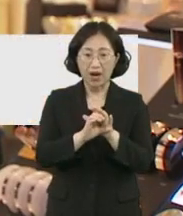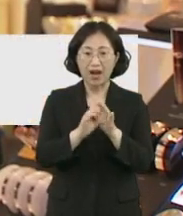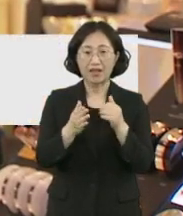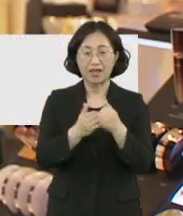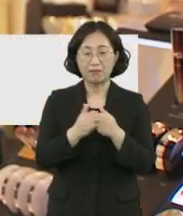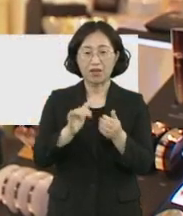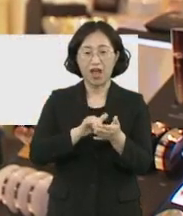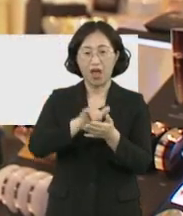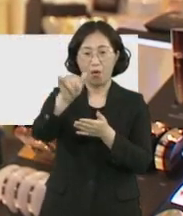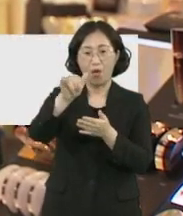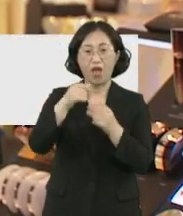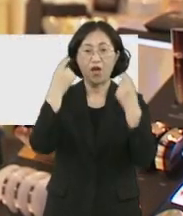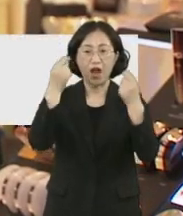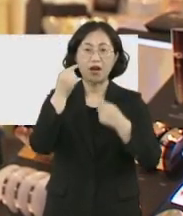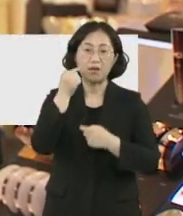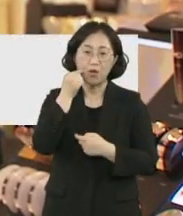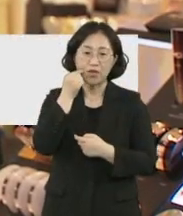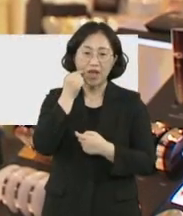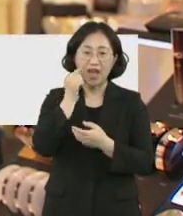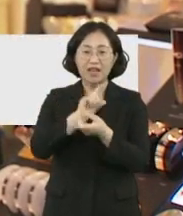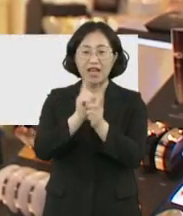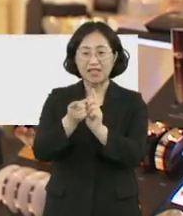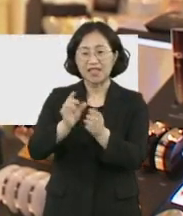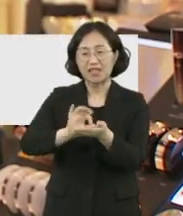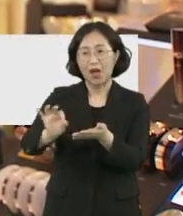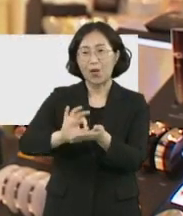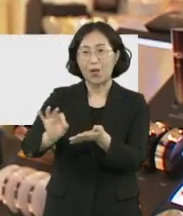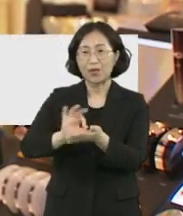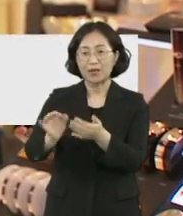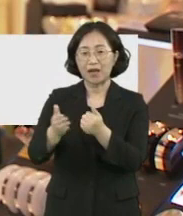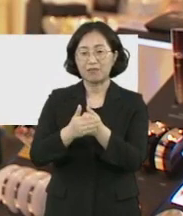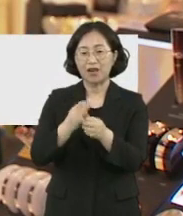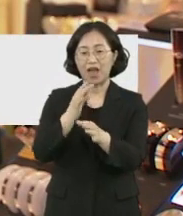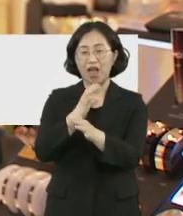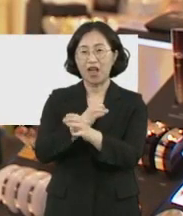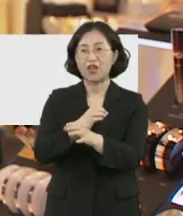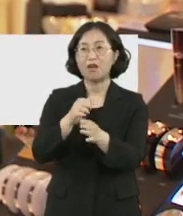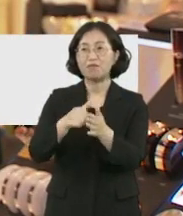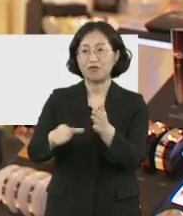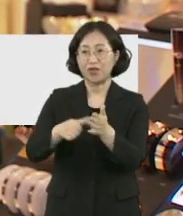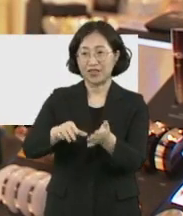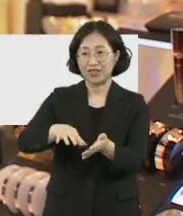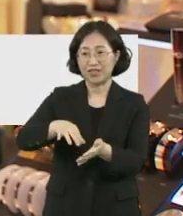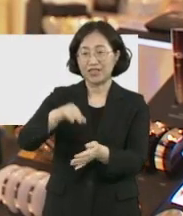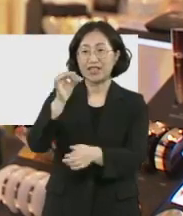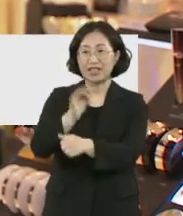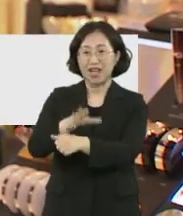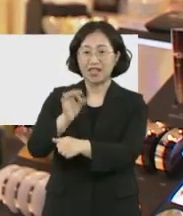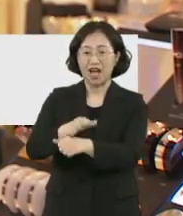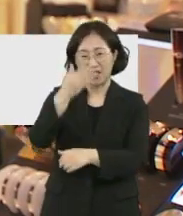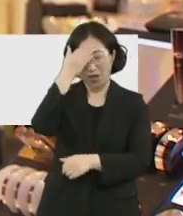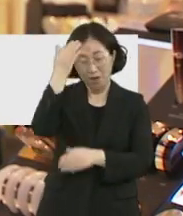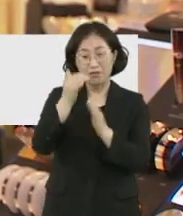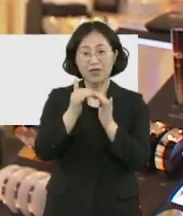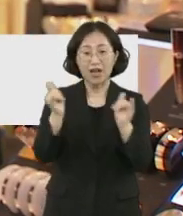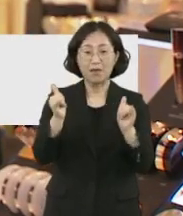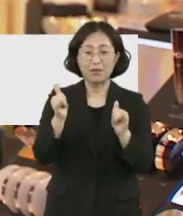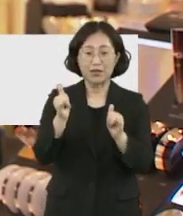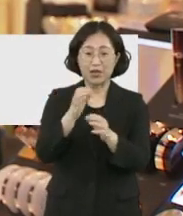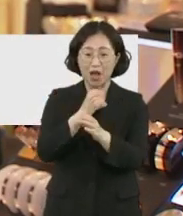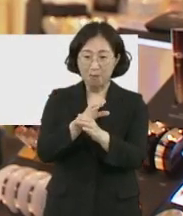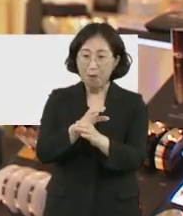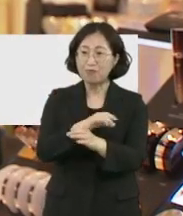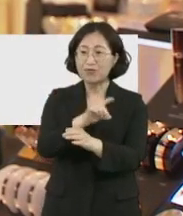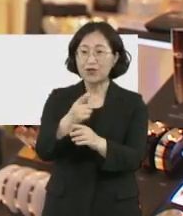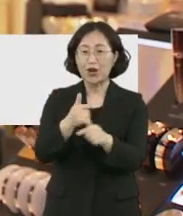제약과 보복 소비 증가로 인해서 명품과 가전이 큰 폭으로 신장했습니다. 특히 젊은 세대들이 명품 수요에